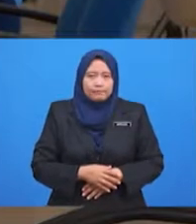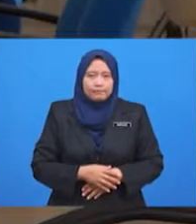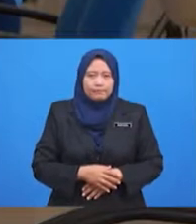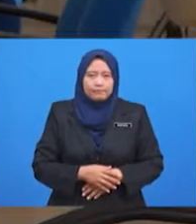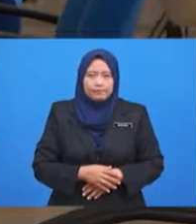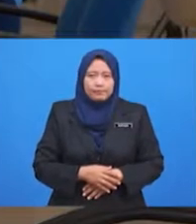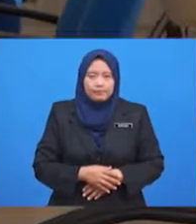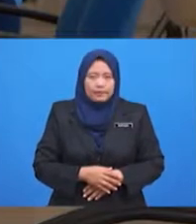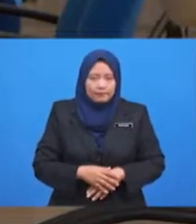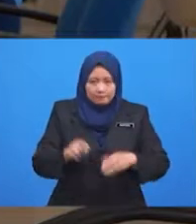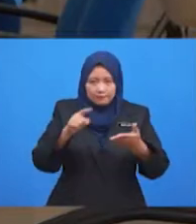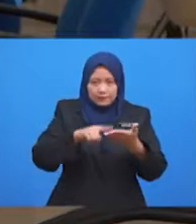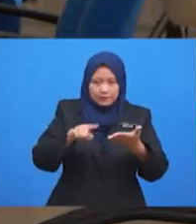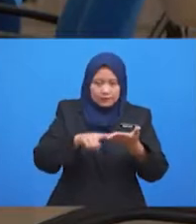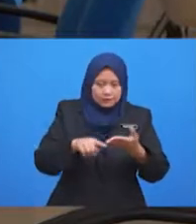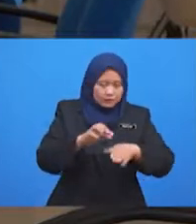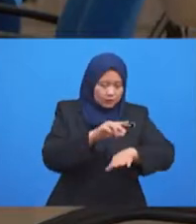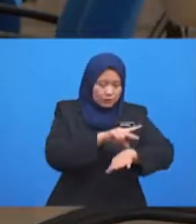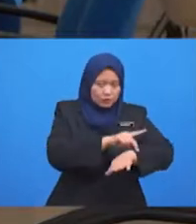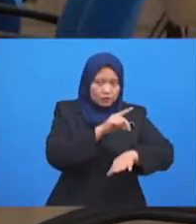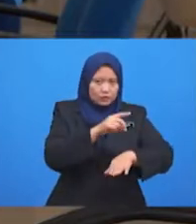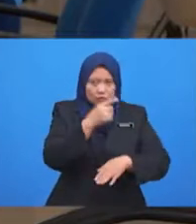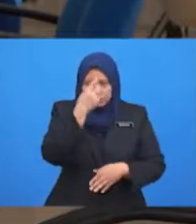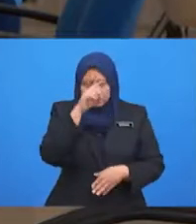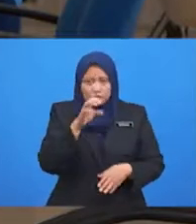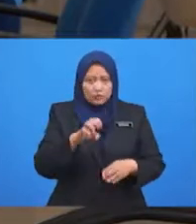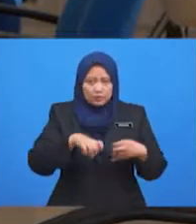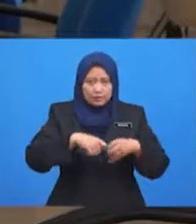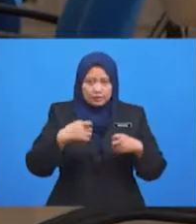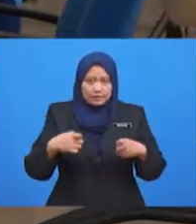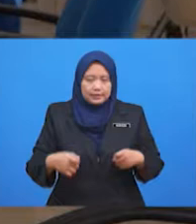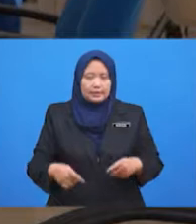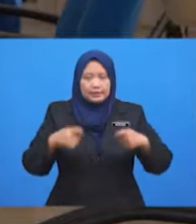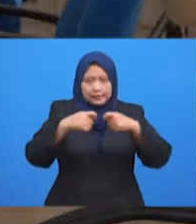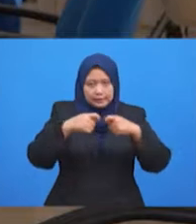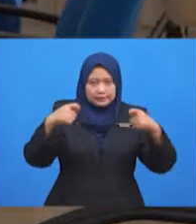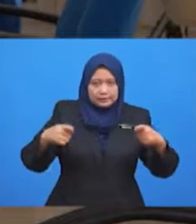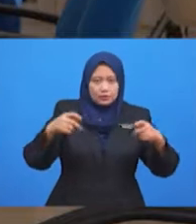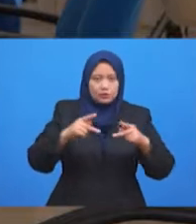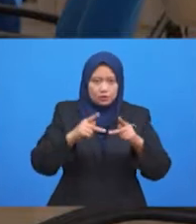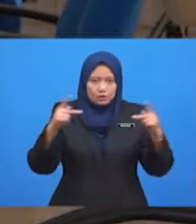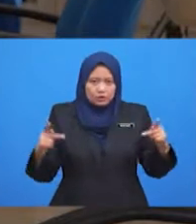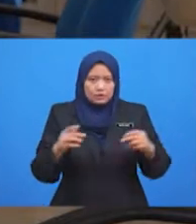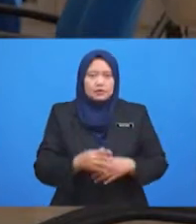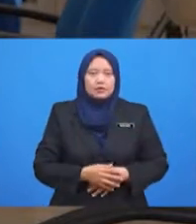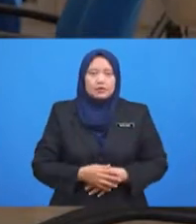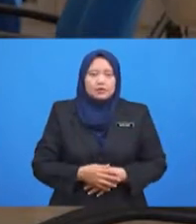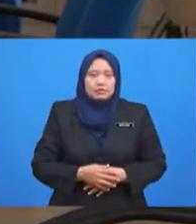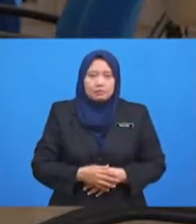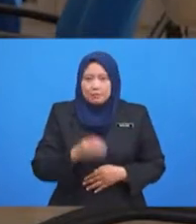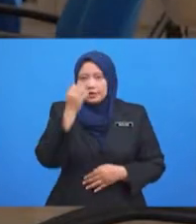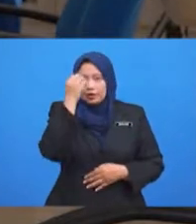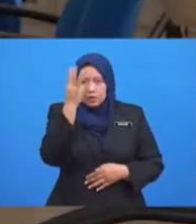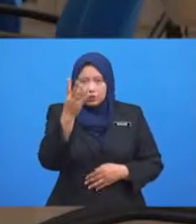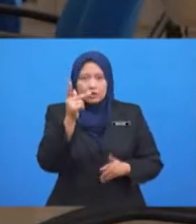kulit. Periksa kulit untuk indikasi kontra. Kemudian, terangkan kepada pelanggan